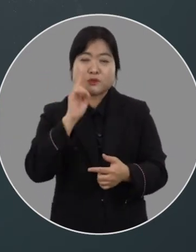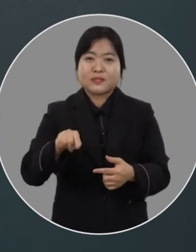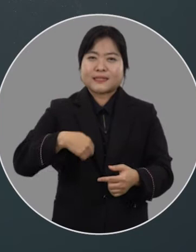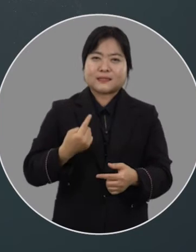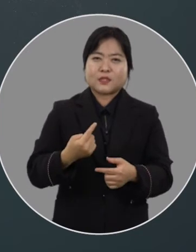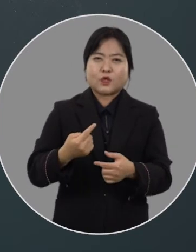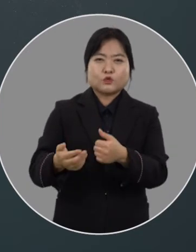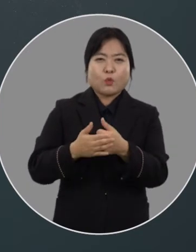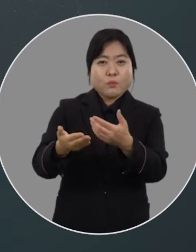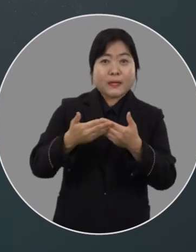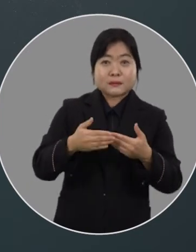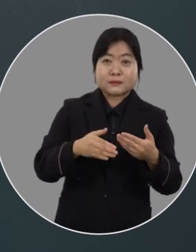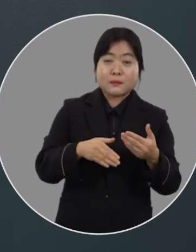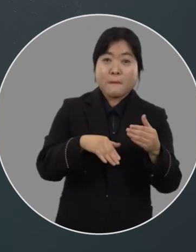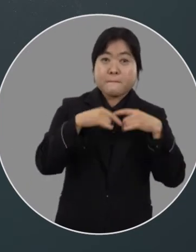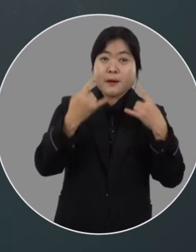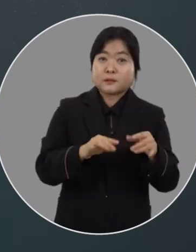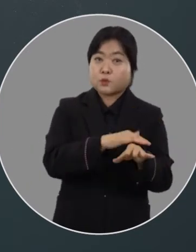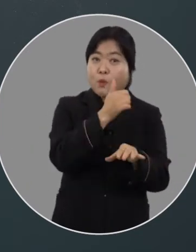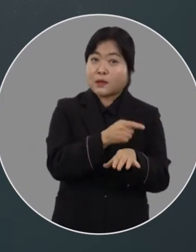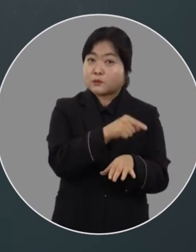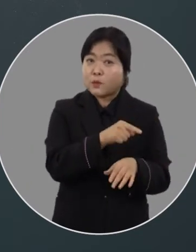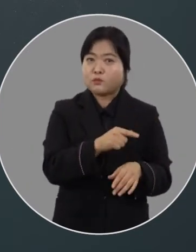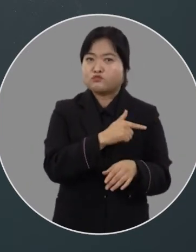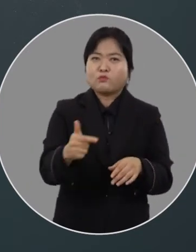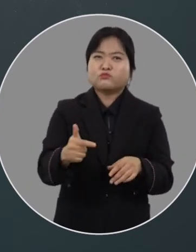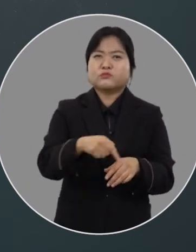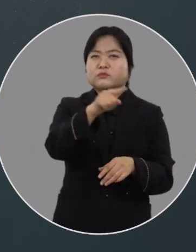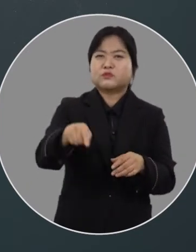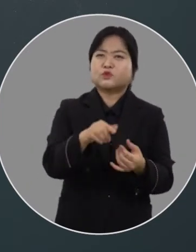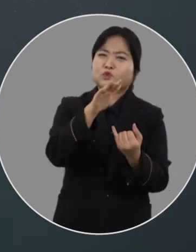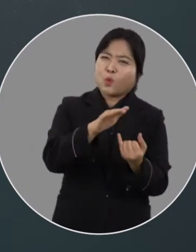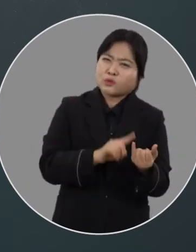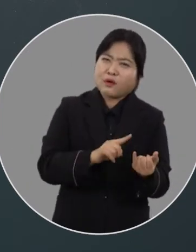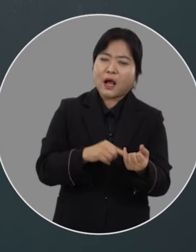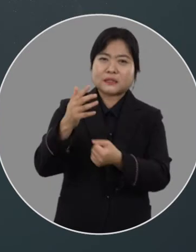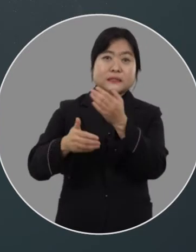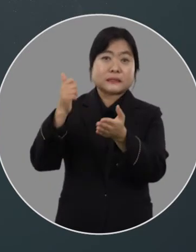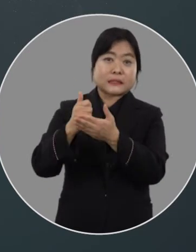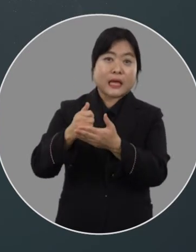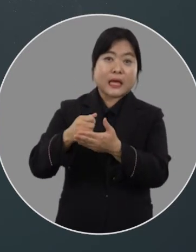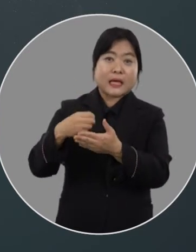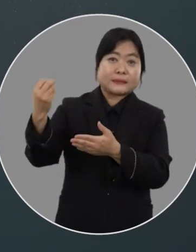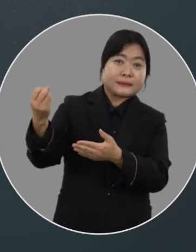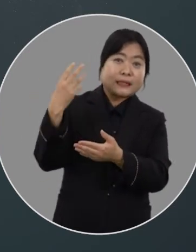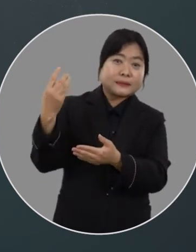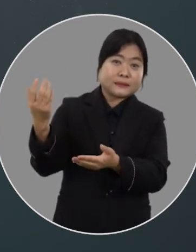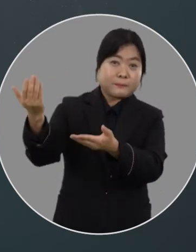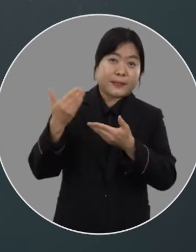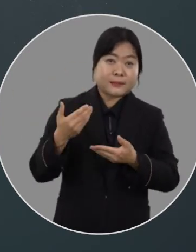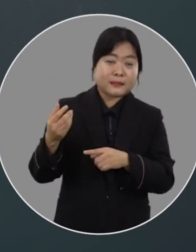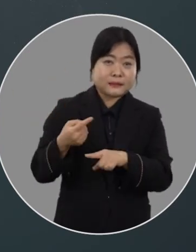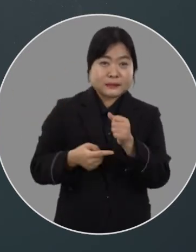심지어는 자신의 도움을 받은 프랑스 국왕마저 너무 이러한 소녀가 신의 계시를 받아서 뜻을